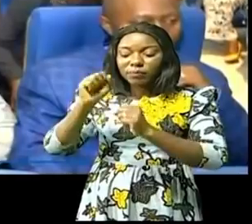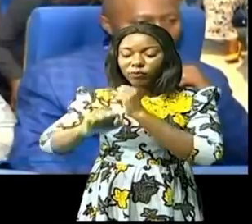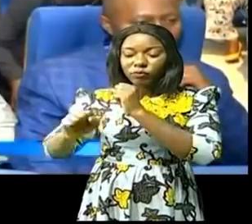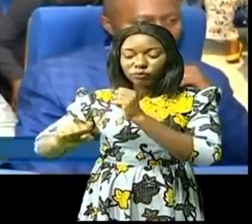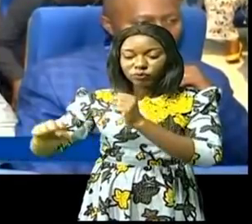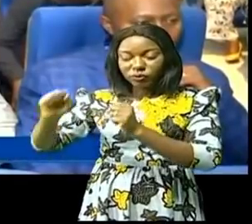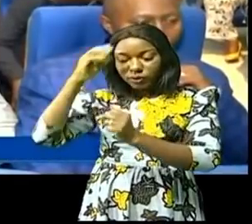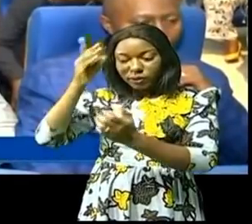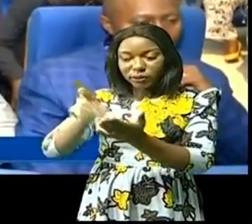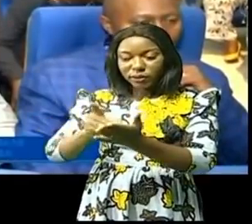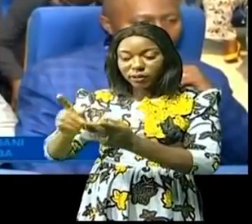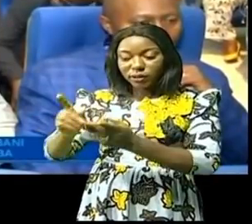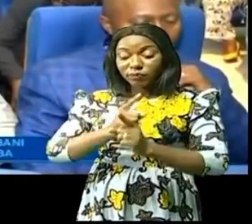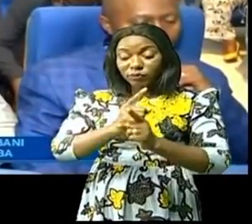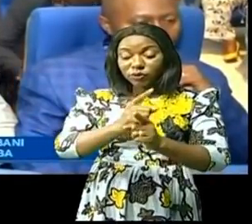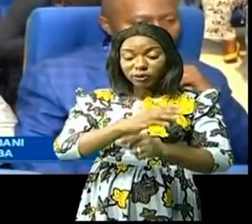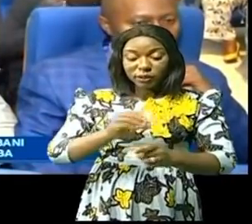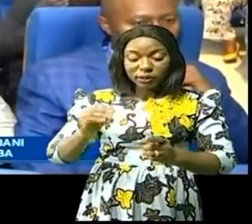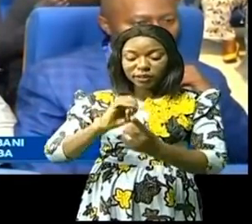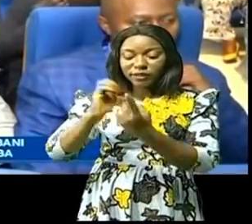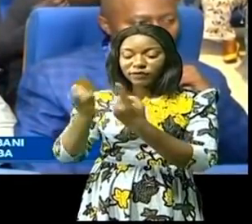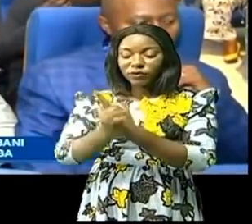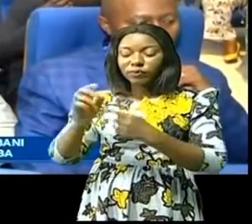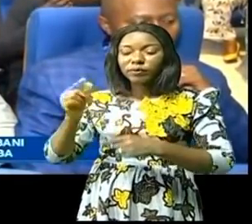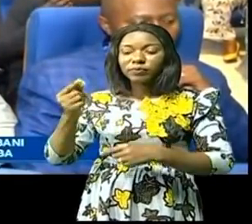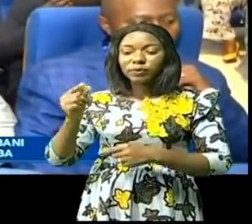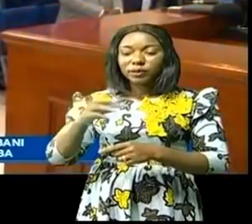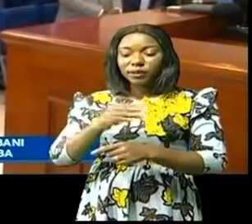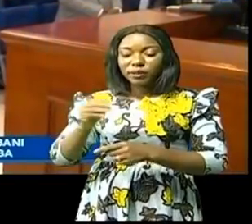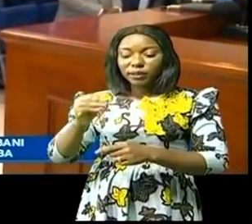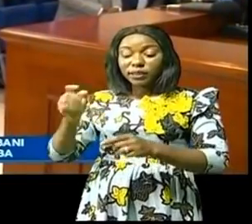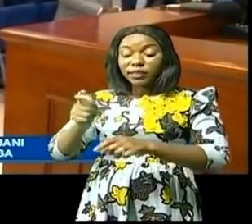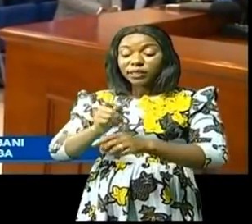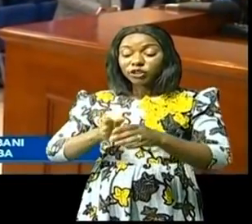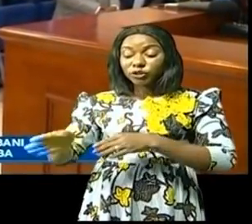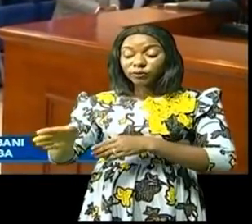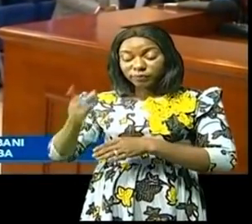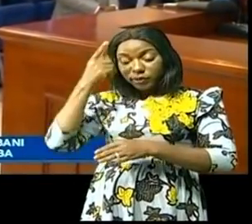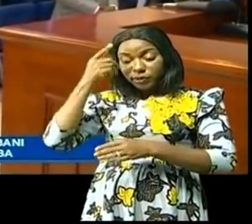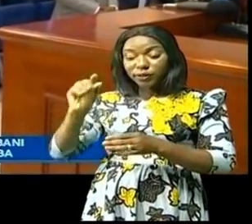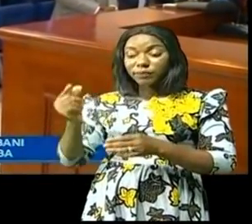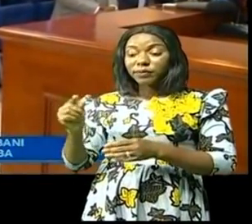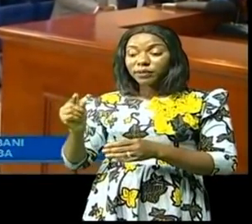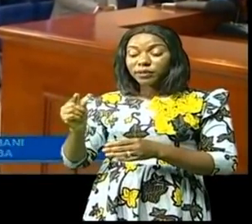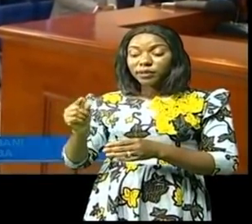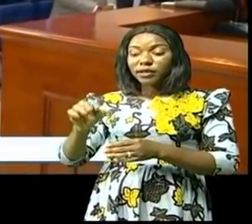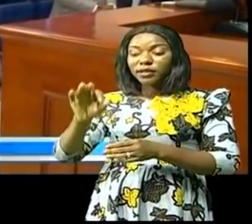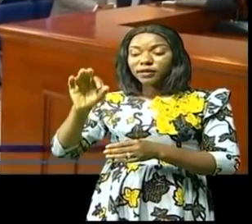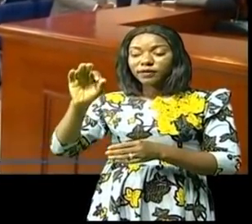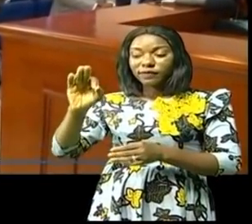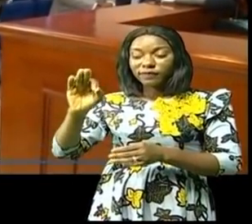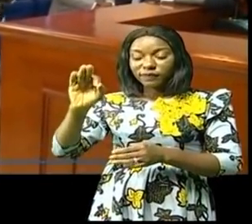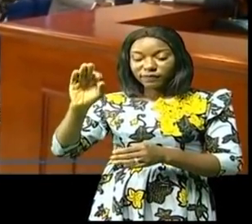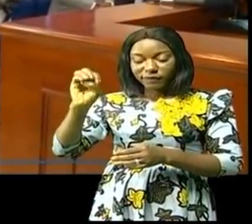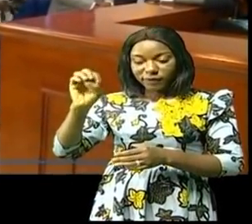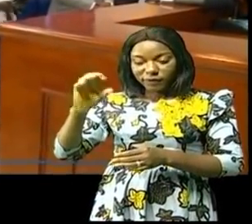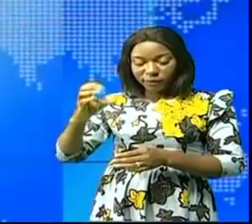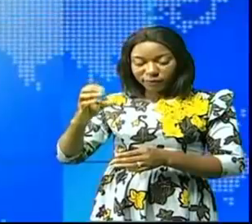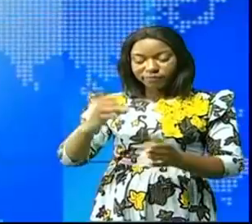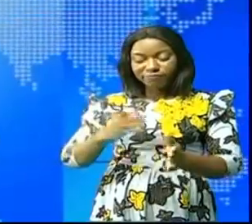la Direction de protection et de l'environnement minier et à la Chambre de mines de la FEC ainsi qu'aux délégués de la société civile.